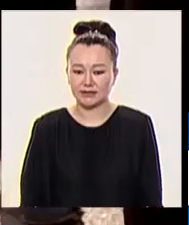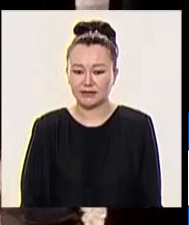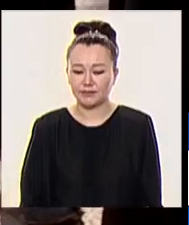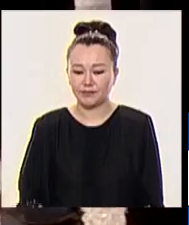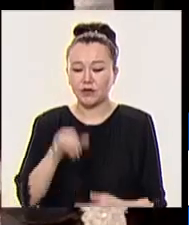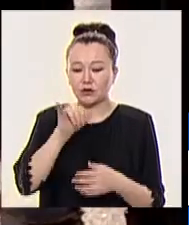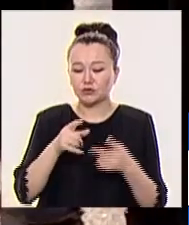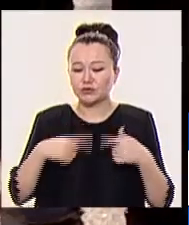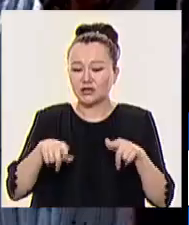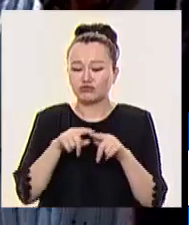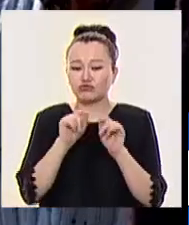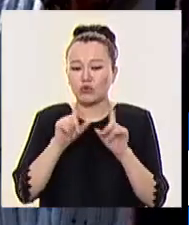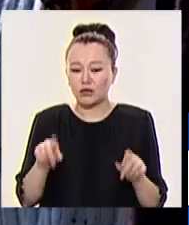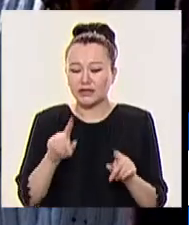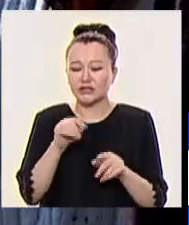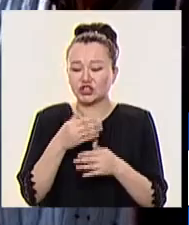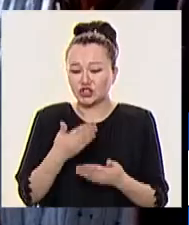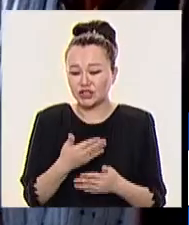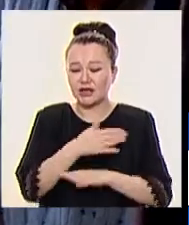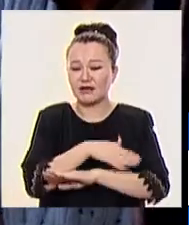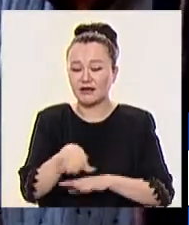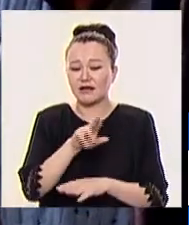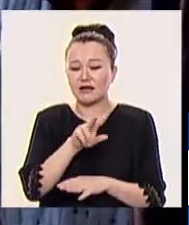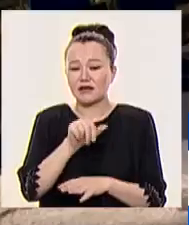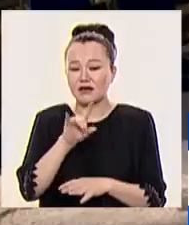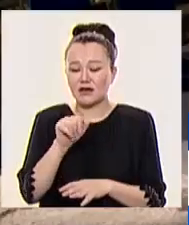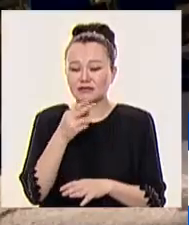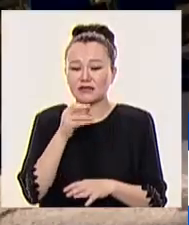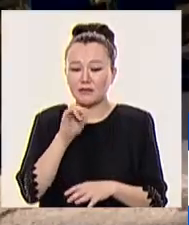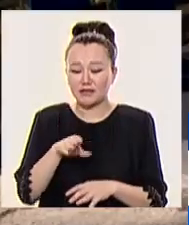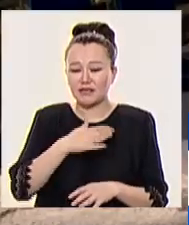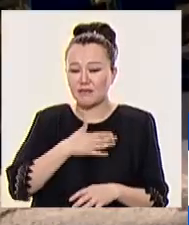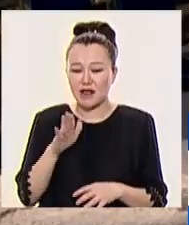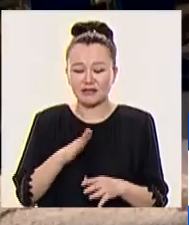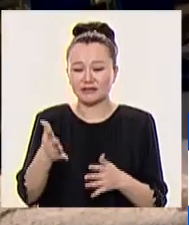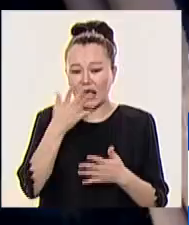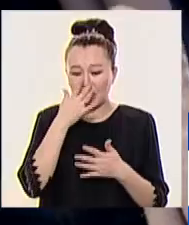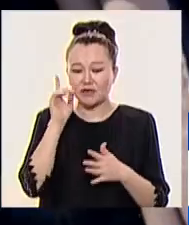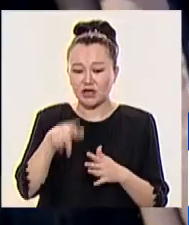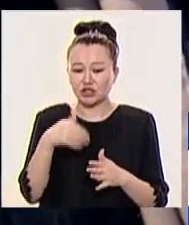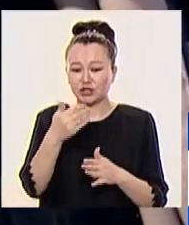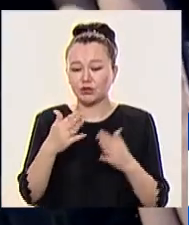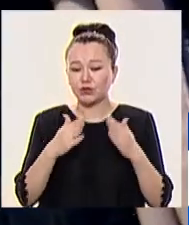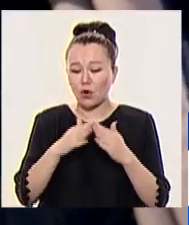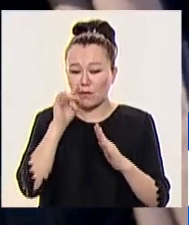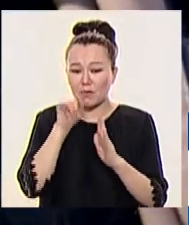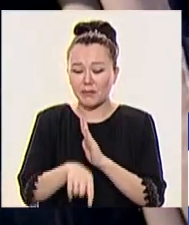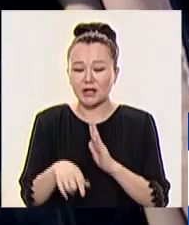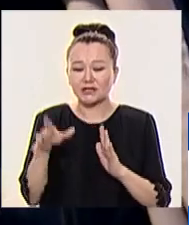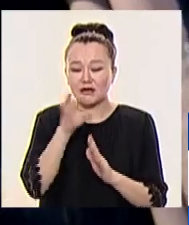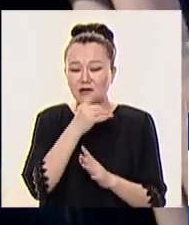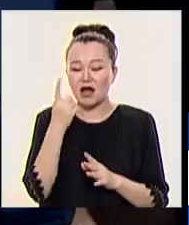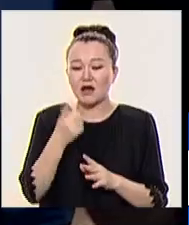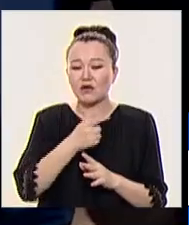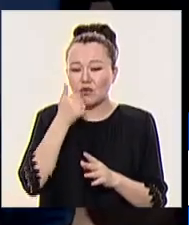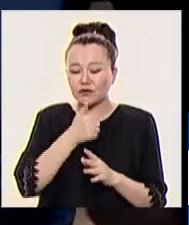У здания школы собрались и жители улицы Клара Цеткин. По их словам, неприятный запах пробрался в их дома. Они говорят, что не один